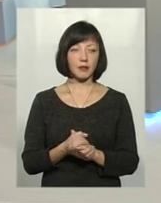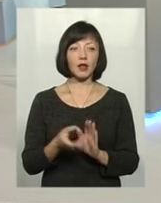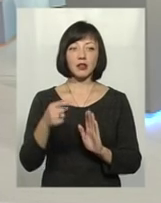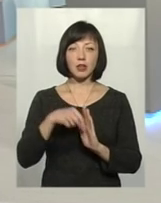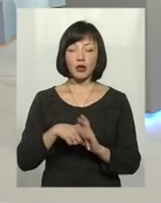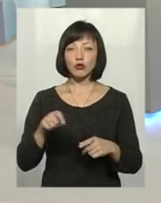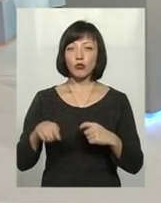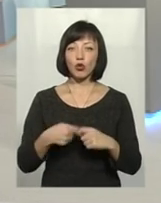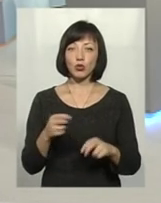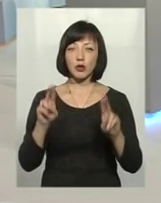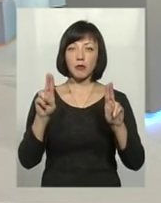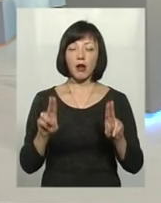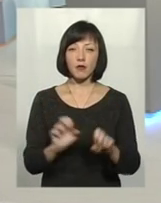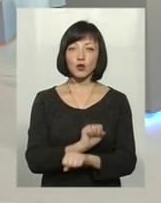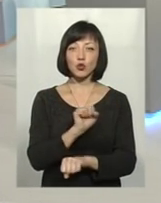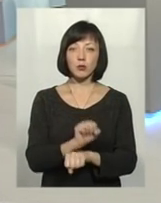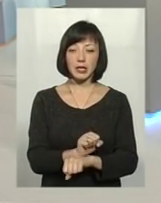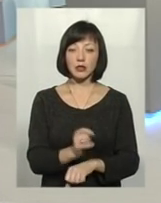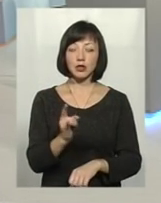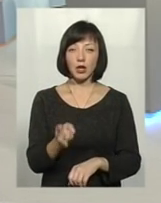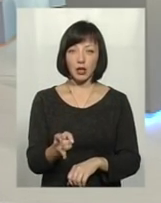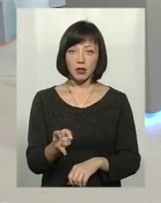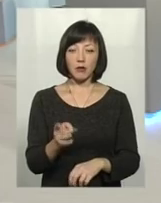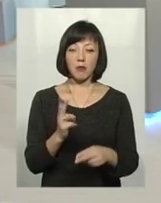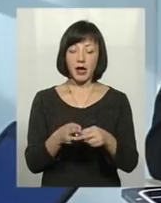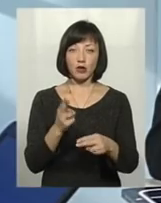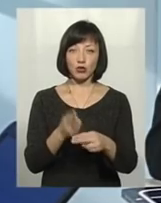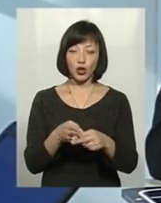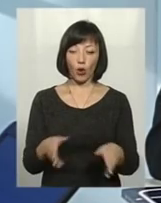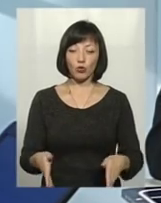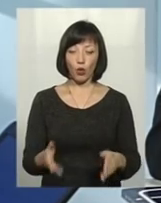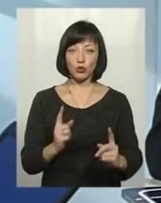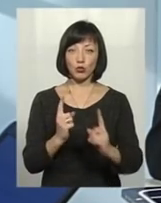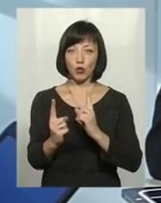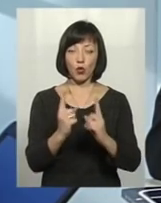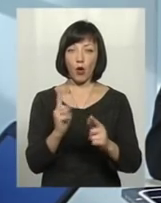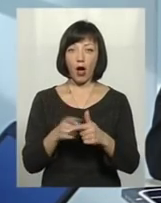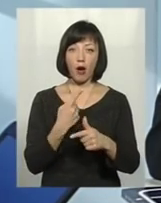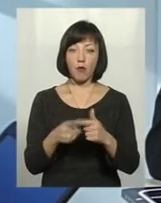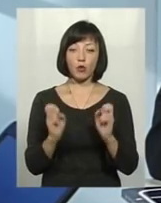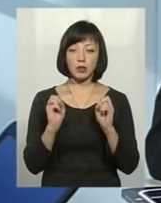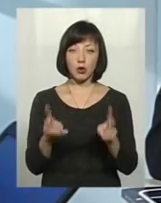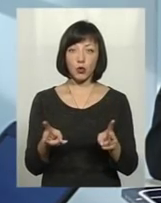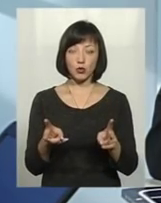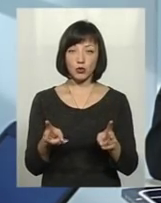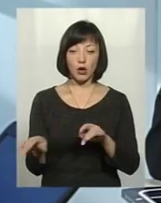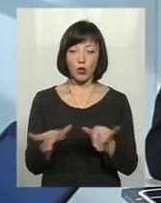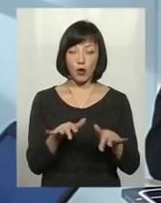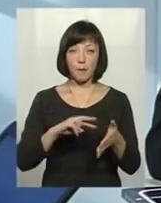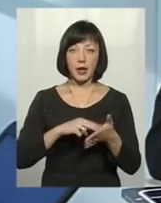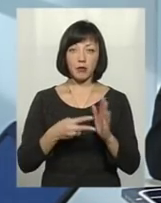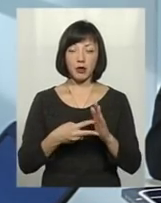порушення правил зупинки і стоянки, що створюють перешкоду дорожньому руху або загрозу безпеці руху,